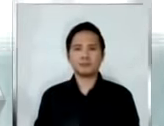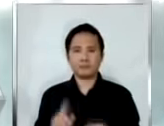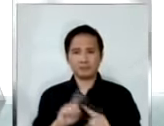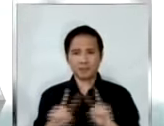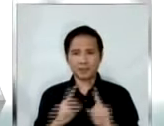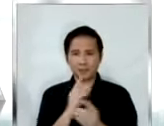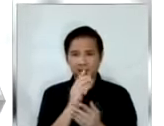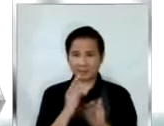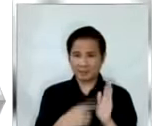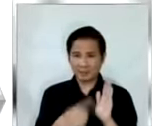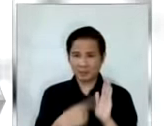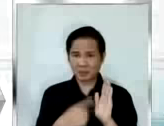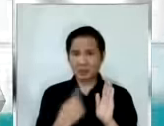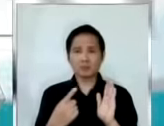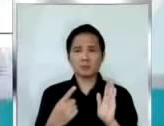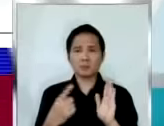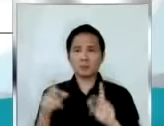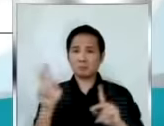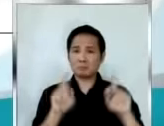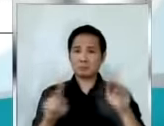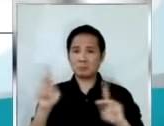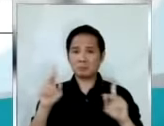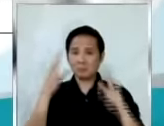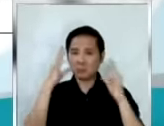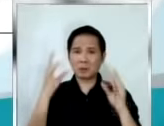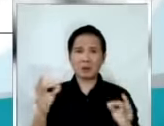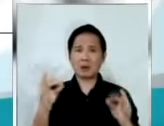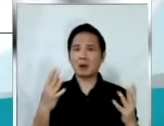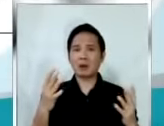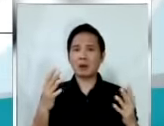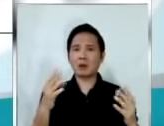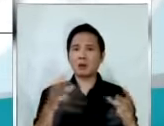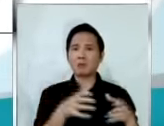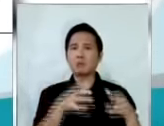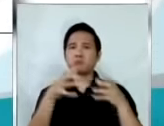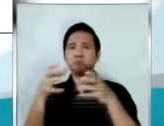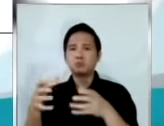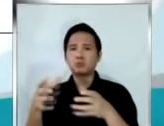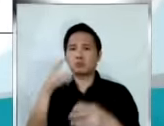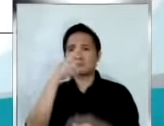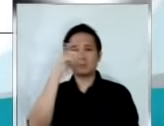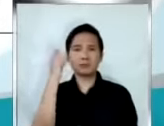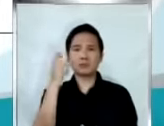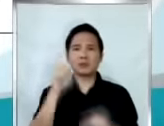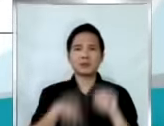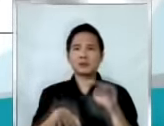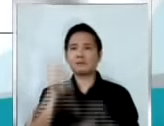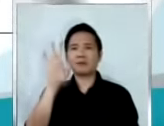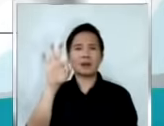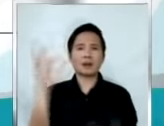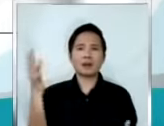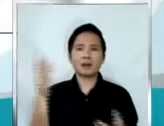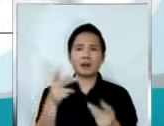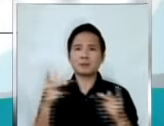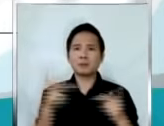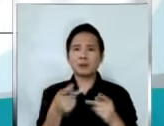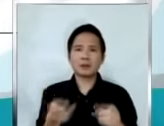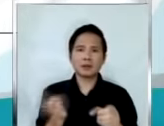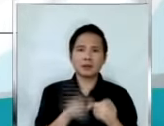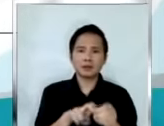rin po ng ibang ruta. Sa fare matrix na inilabas ng LTFRB, 11 pesos ang minimum fare ng mga modern